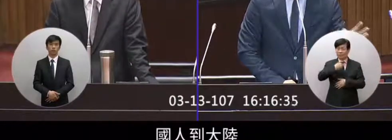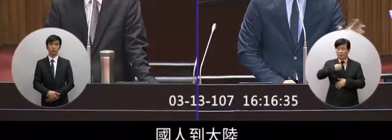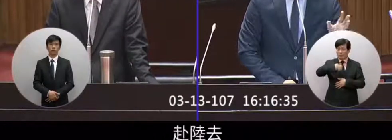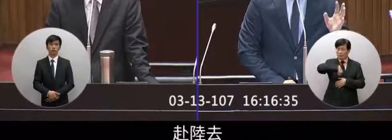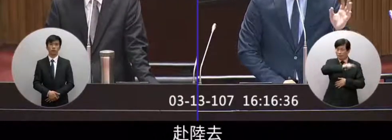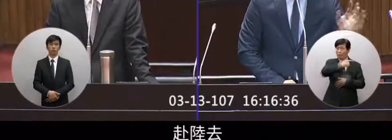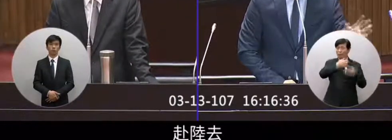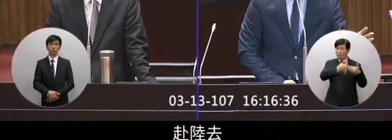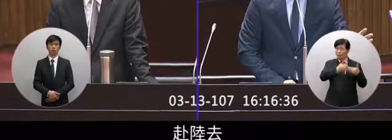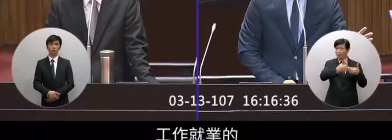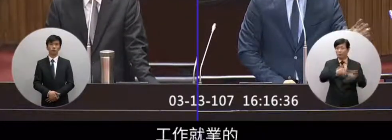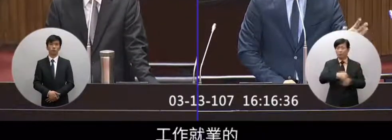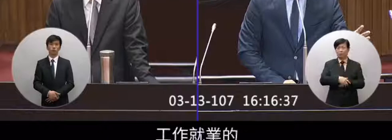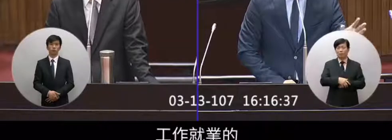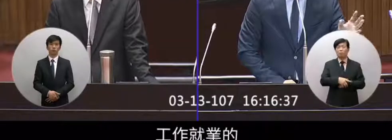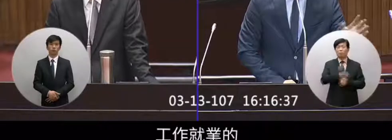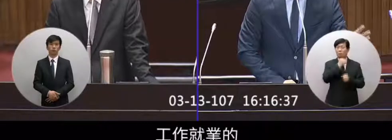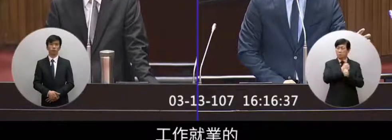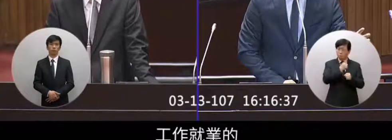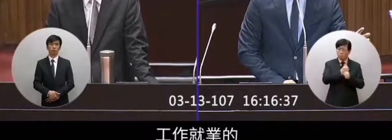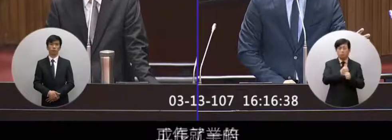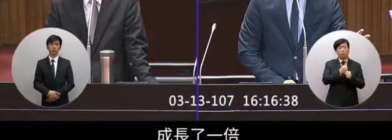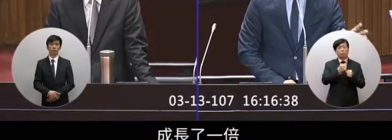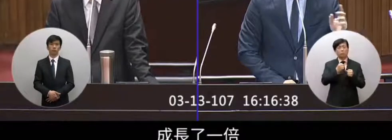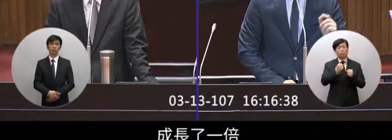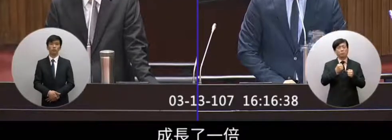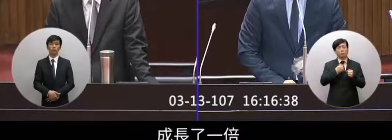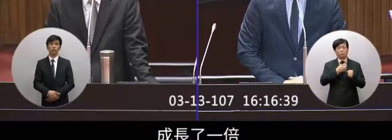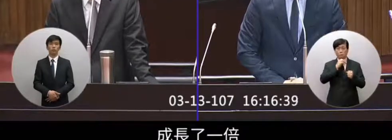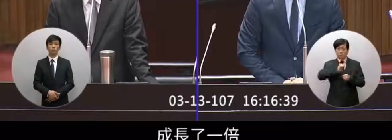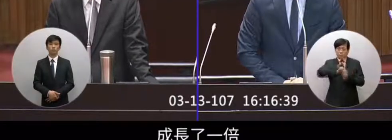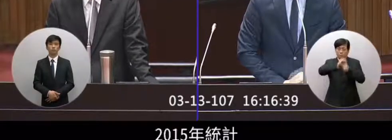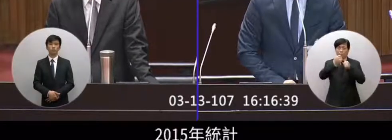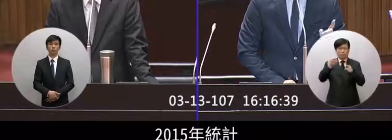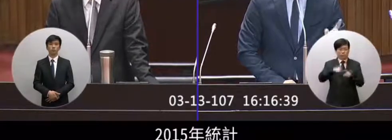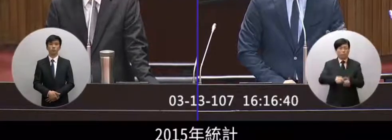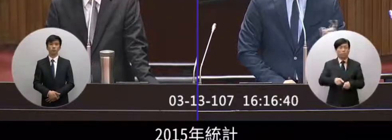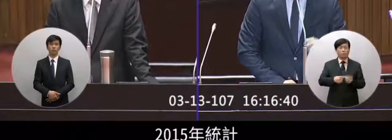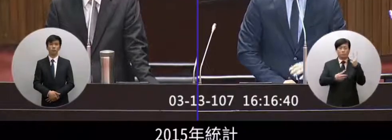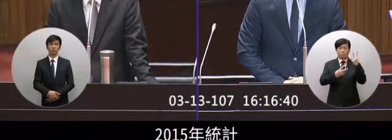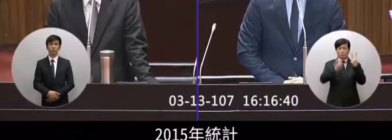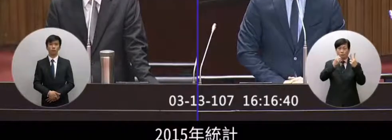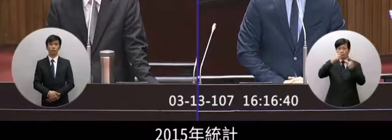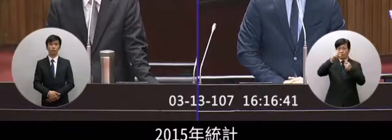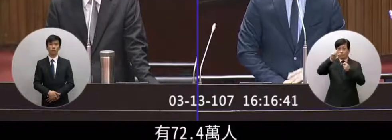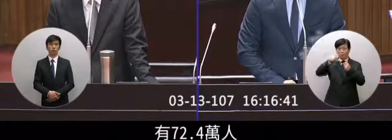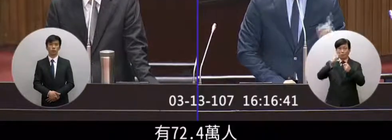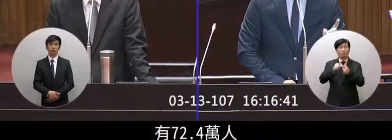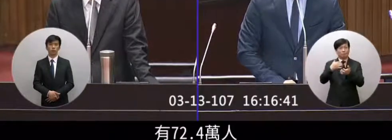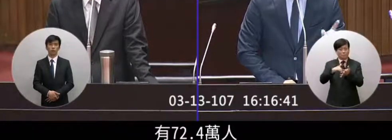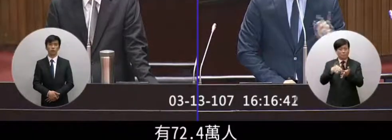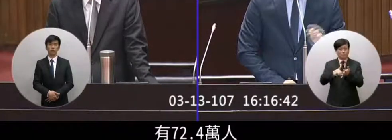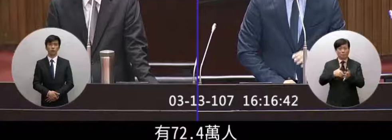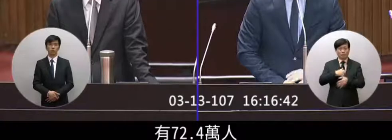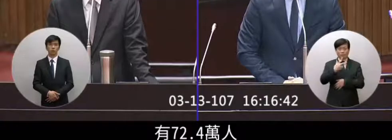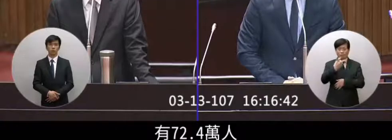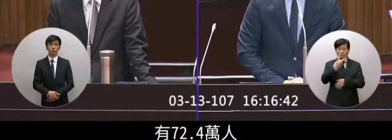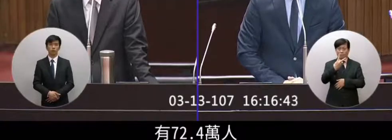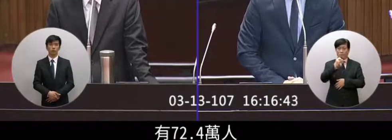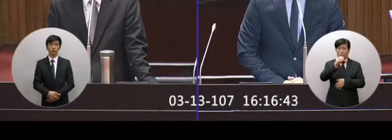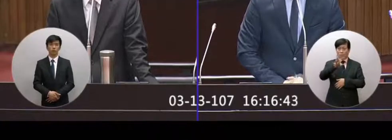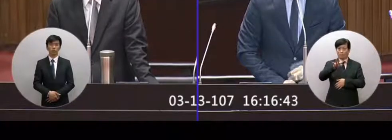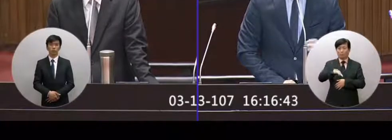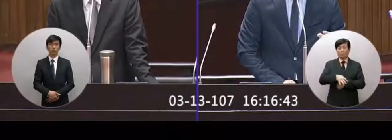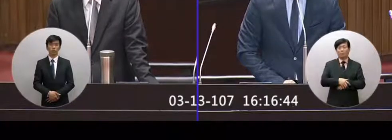大陆赴陆去工作就业的成长了1倍，2015年统计有 72.4 万